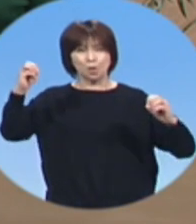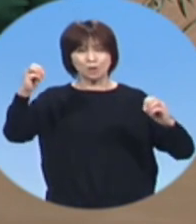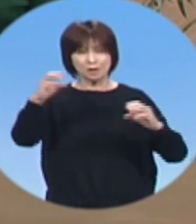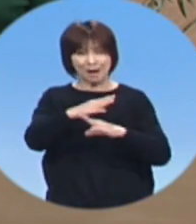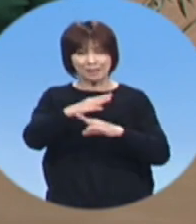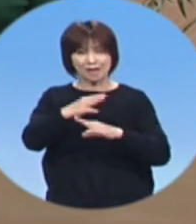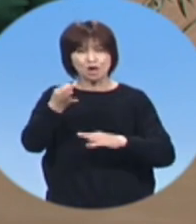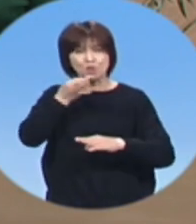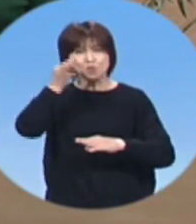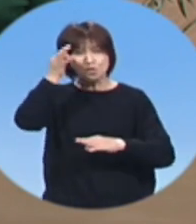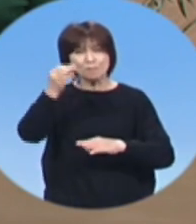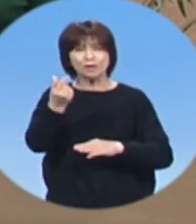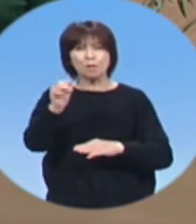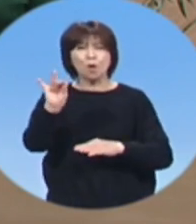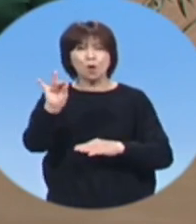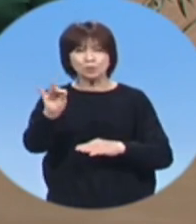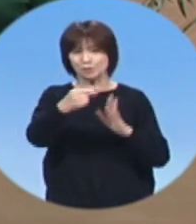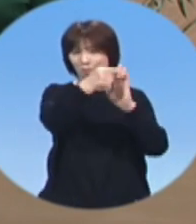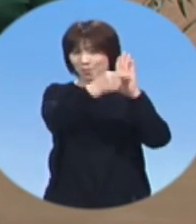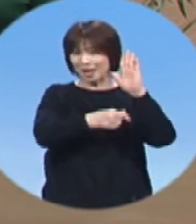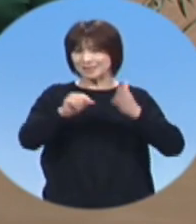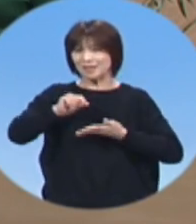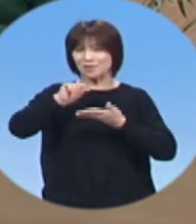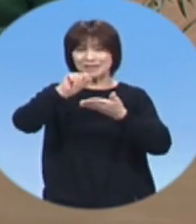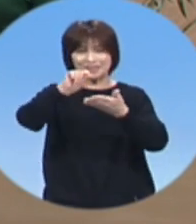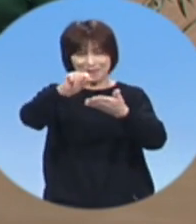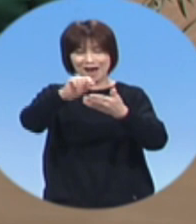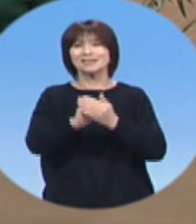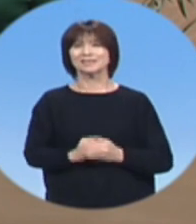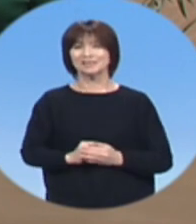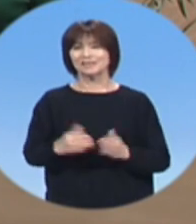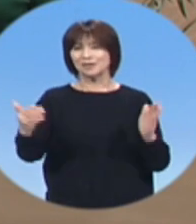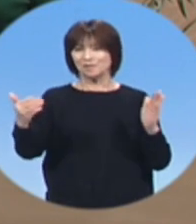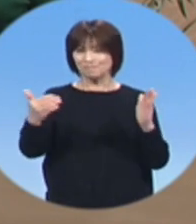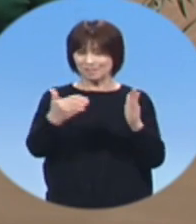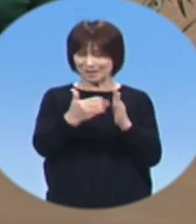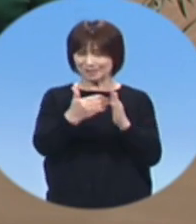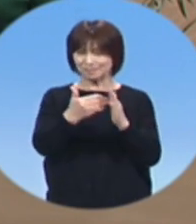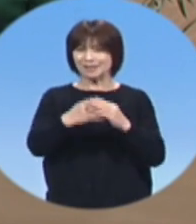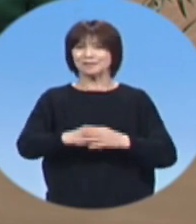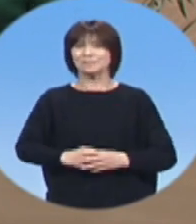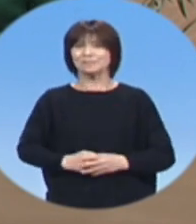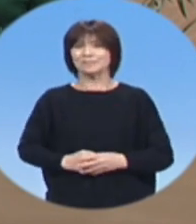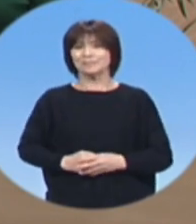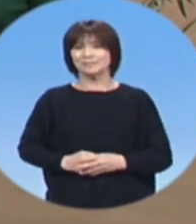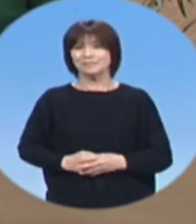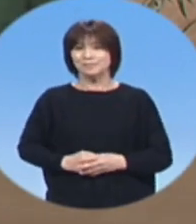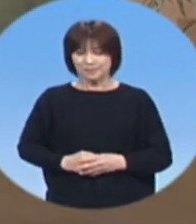光梅ともつと題してお送りします。それでは今週はこのあたりで失礼いたします。